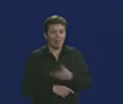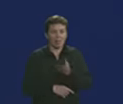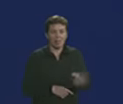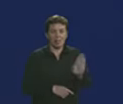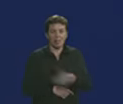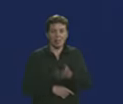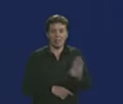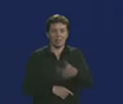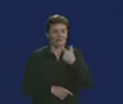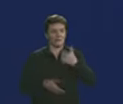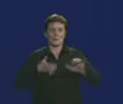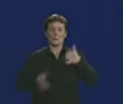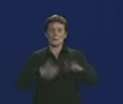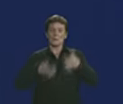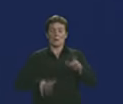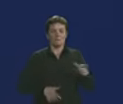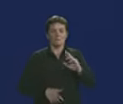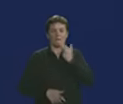À l'esquive, 20 sur 20.